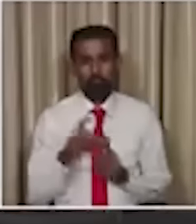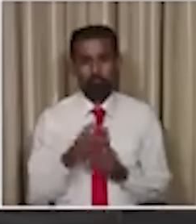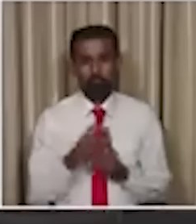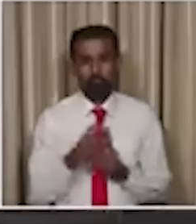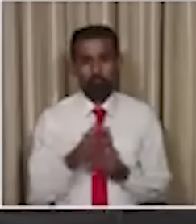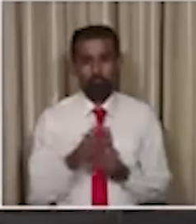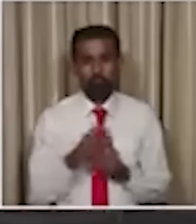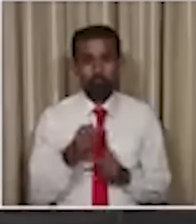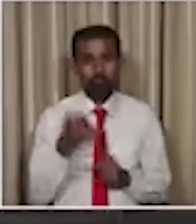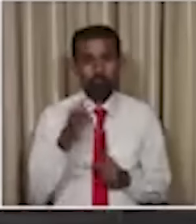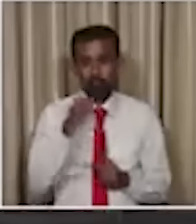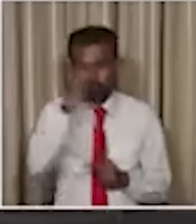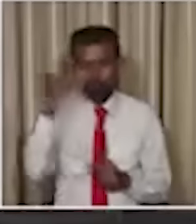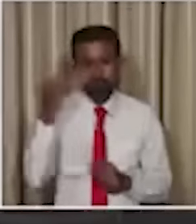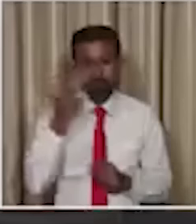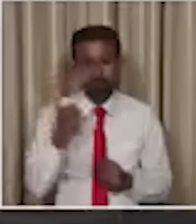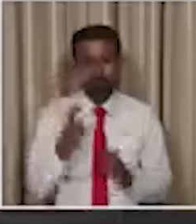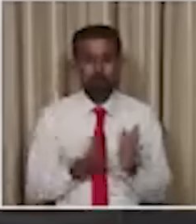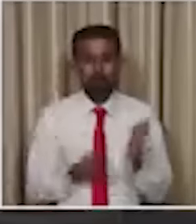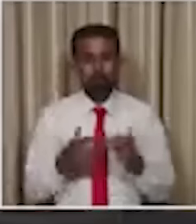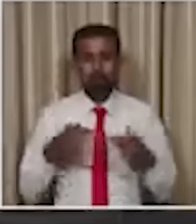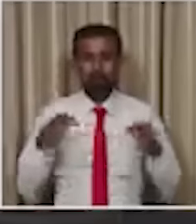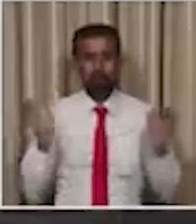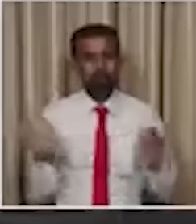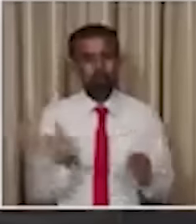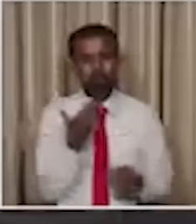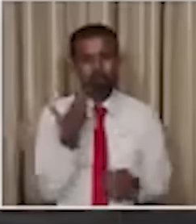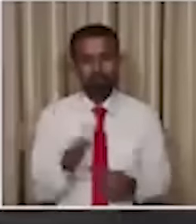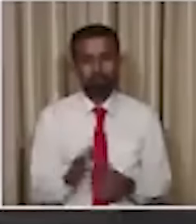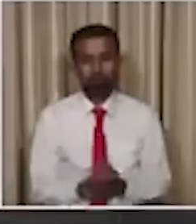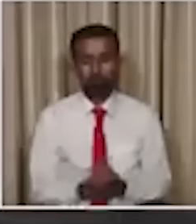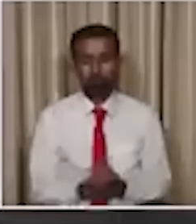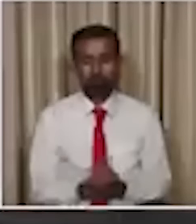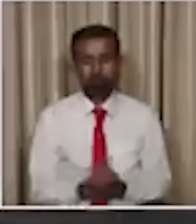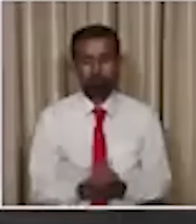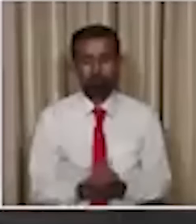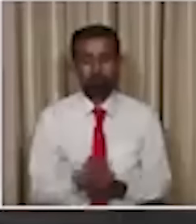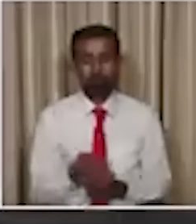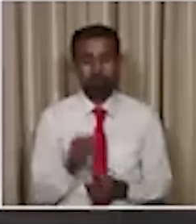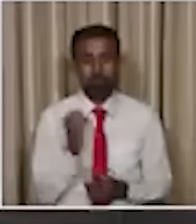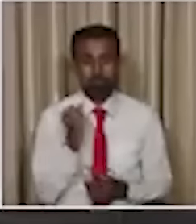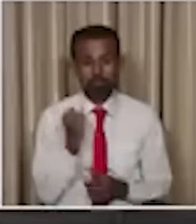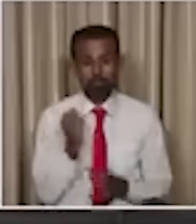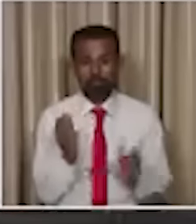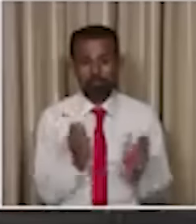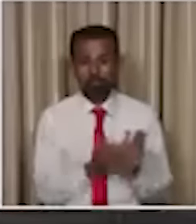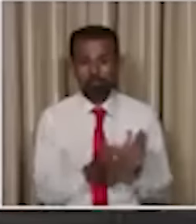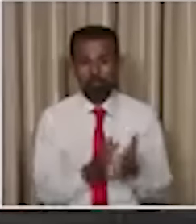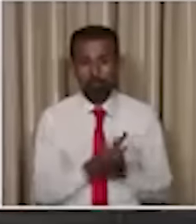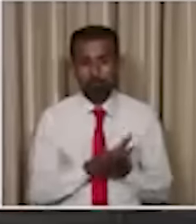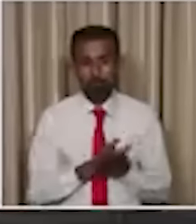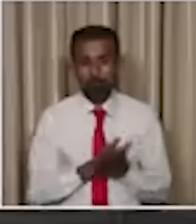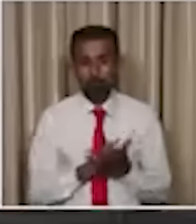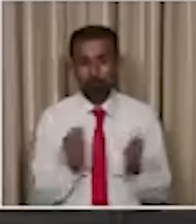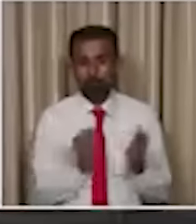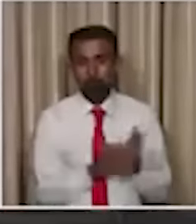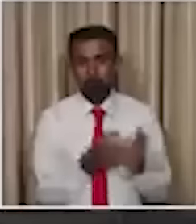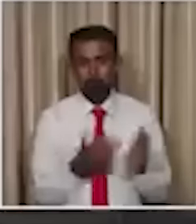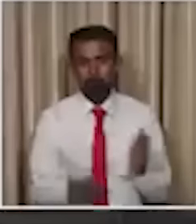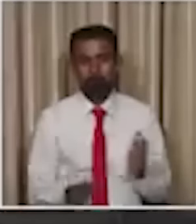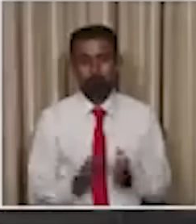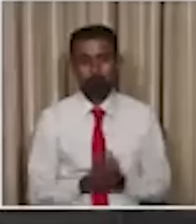කතා කරලා අලොරිය අරින්න කිව්වා ඇරියා කියලා. හැබැයි එම නිලධාරයා යොදපු සටහනේ පැහැදිලිව ඔහු සඳහන් කරලා